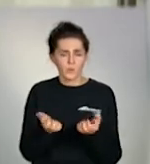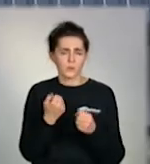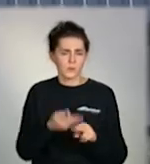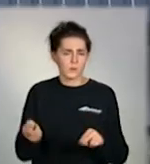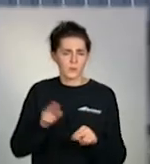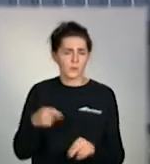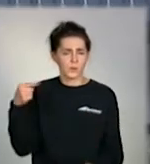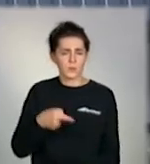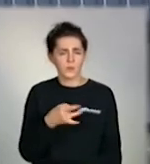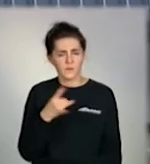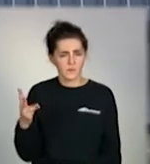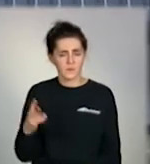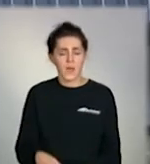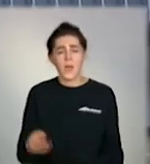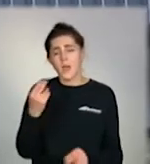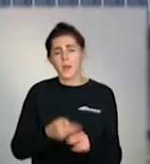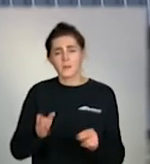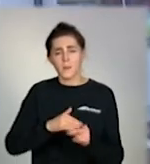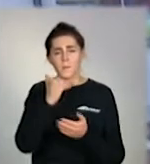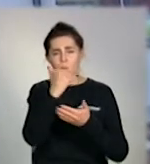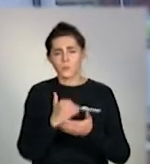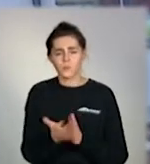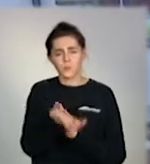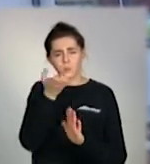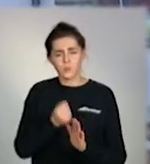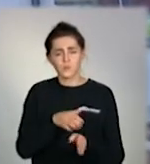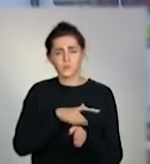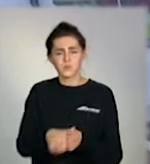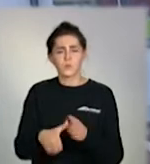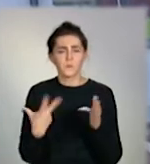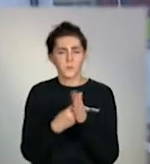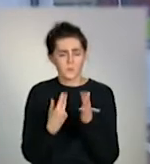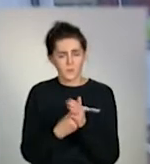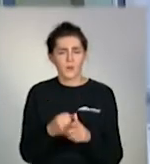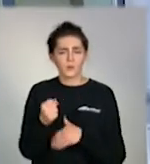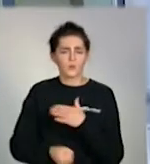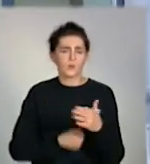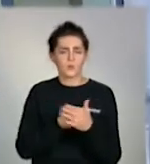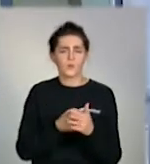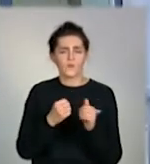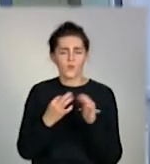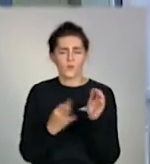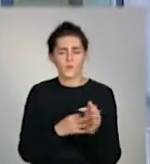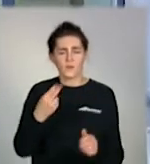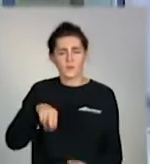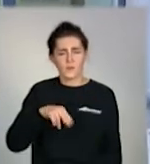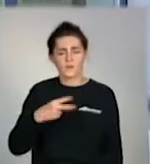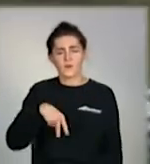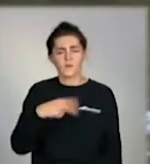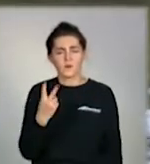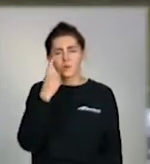1000 гривень. Програма виплати 1000 гривень за повний курс вакцинації. Вакцинації триватиме до 18 грудня